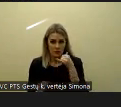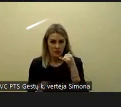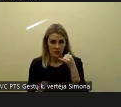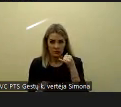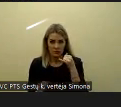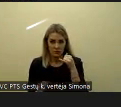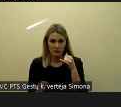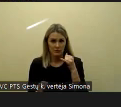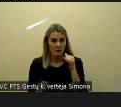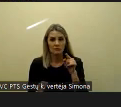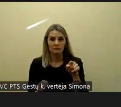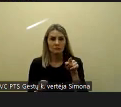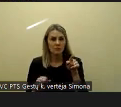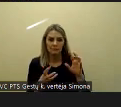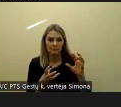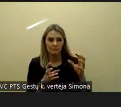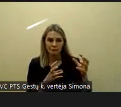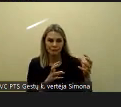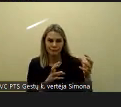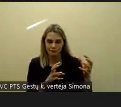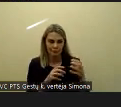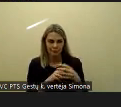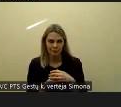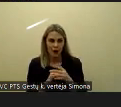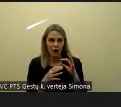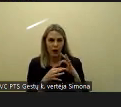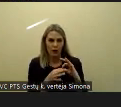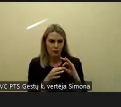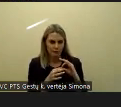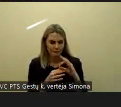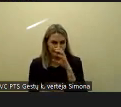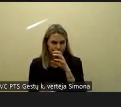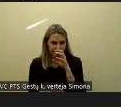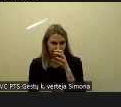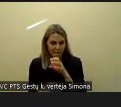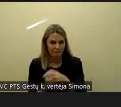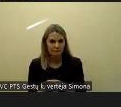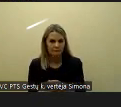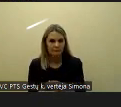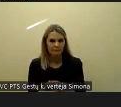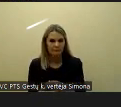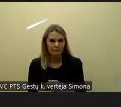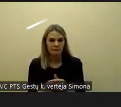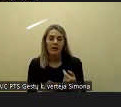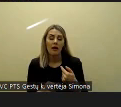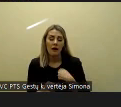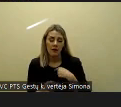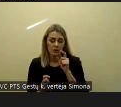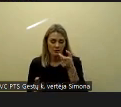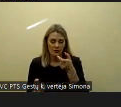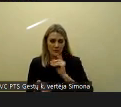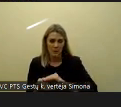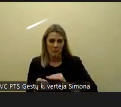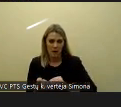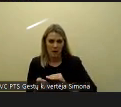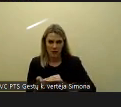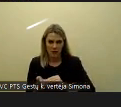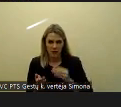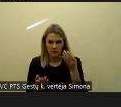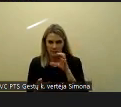trukinėja. Iš jūsų pusės trukinėja. Pas jūs matyti ryšys. Tai aš tada parašysiu atsakymą ten ir viskas.